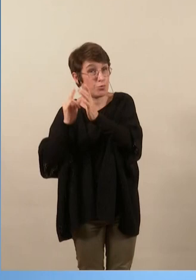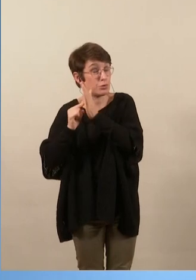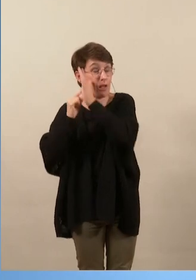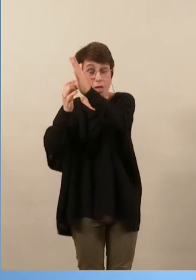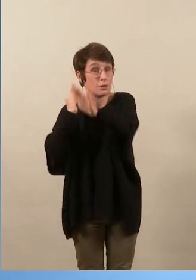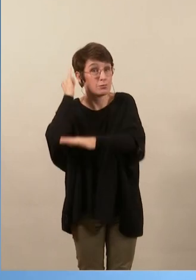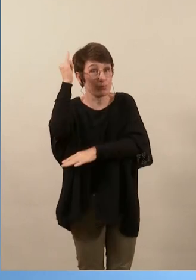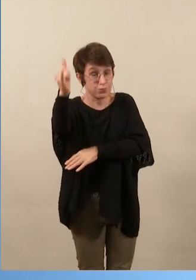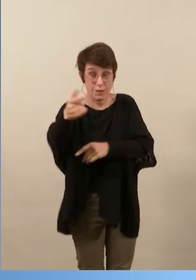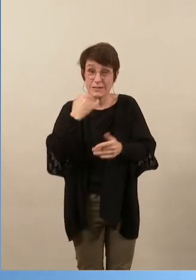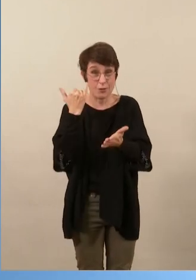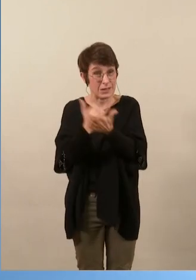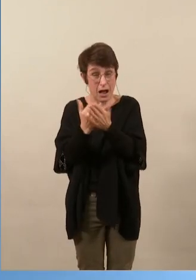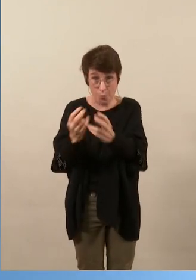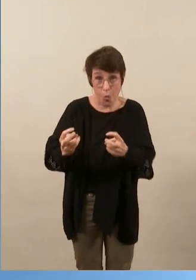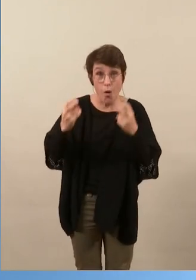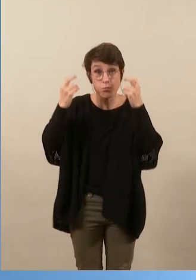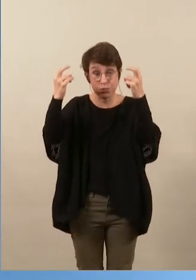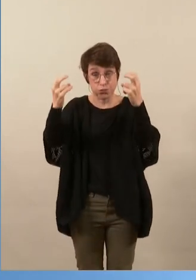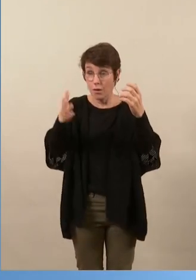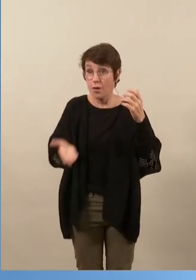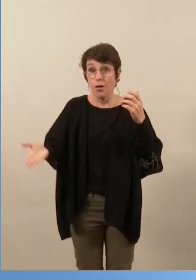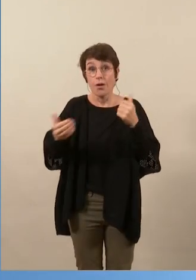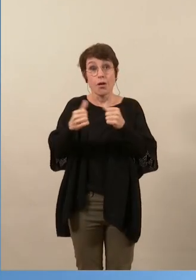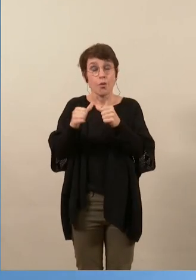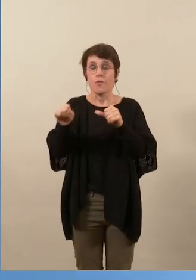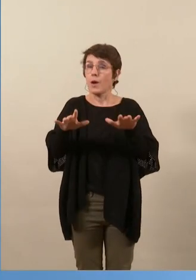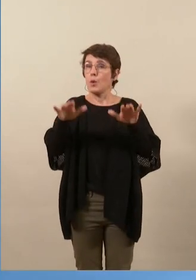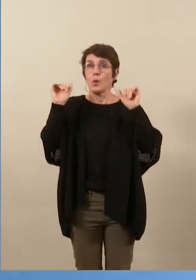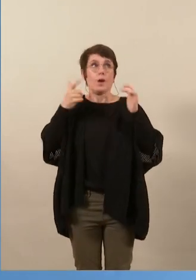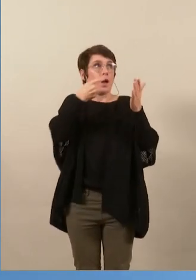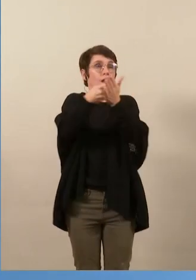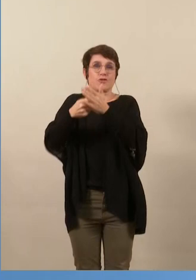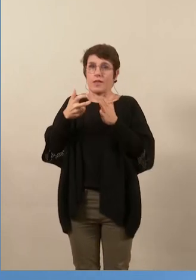l'impôt record qui les découragera durablement d'accéder à la